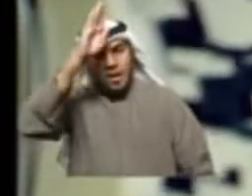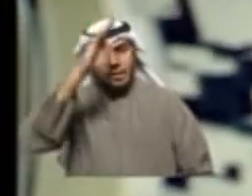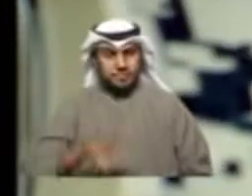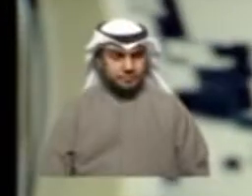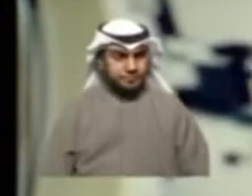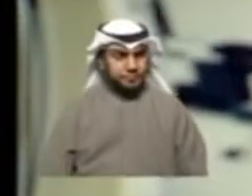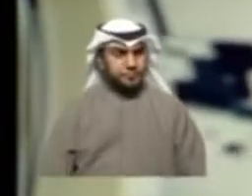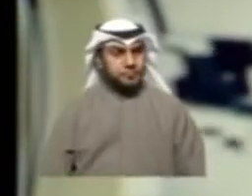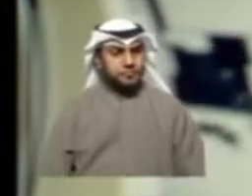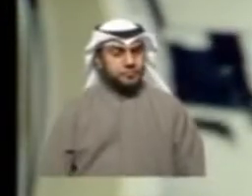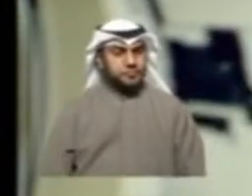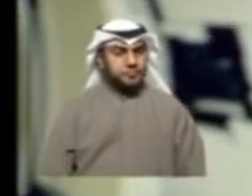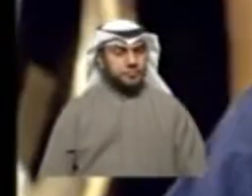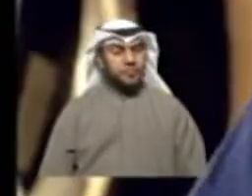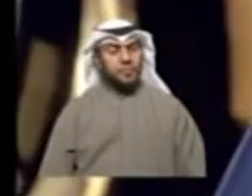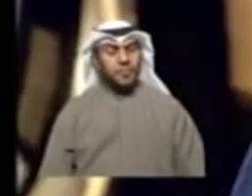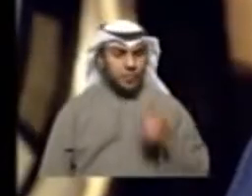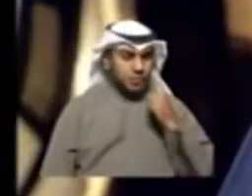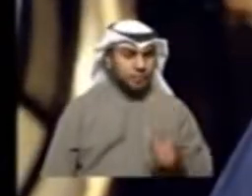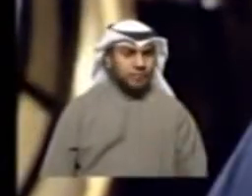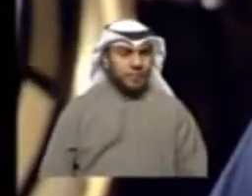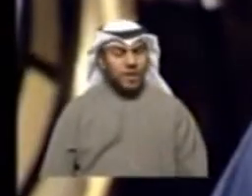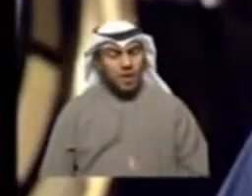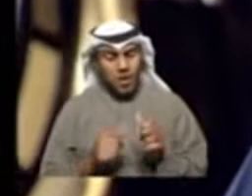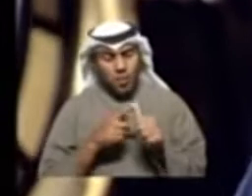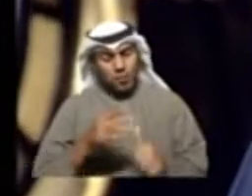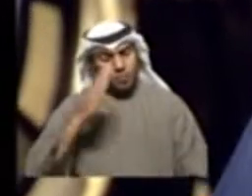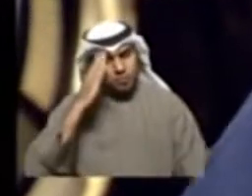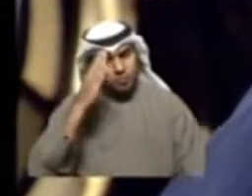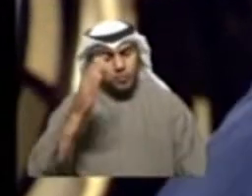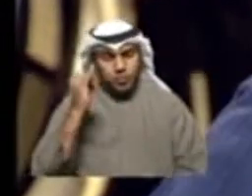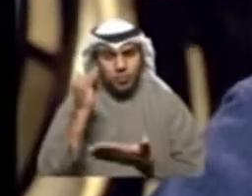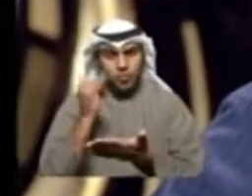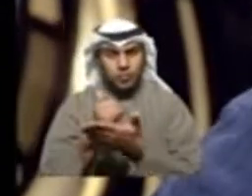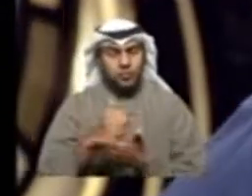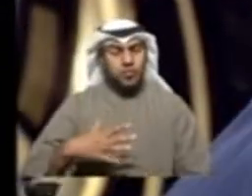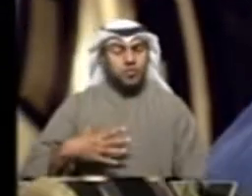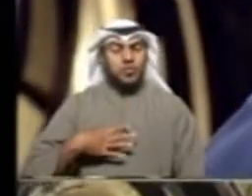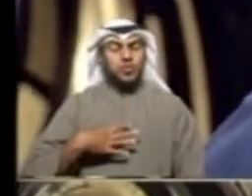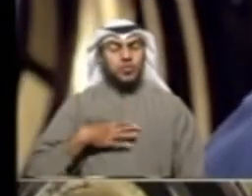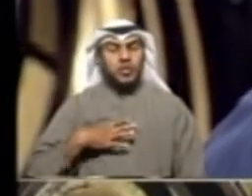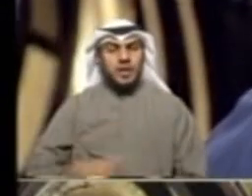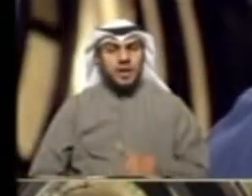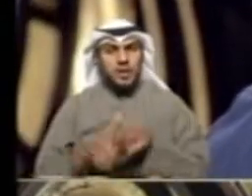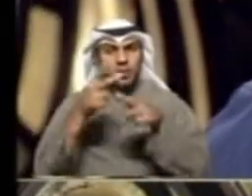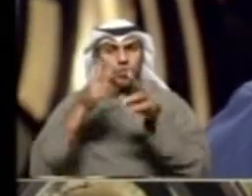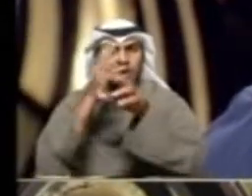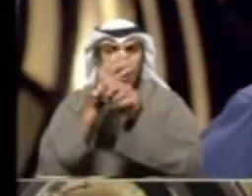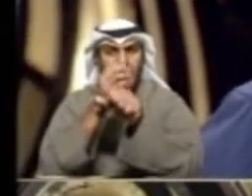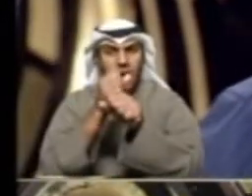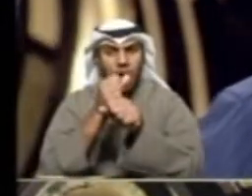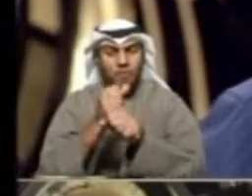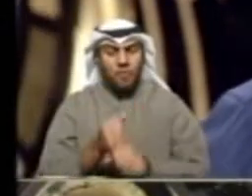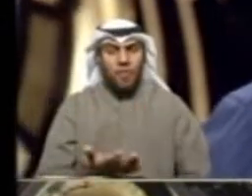هذا مثل ما تفضلت، هو يعني هذه الرعاية السامية من صاحب السمو من الكويت الجريحة من الغزو